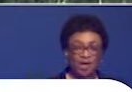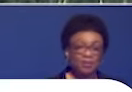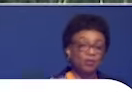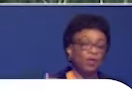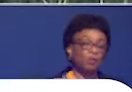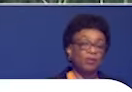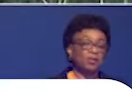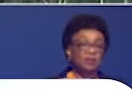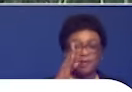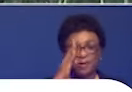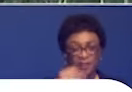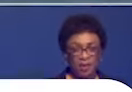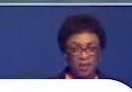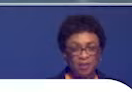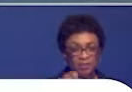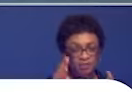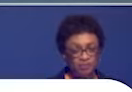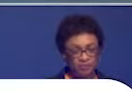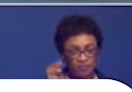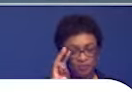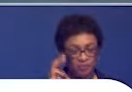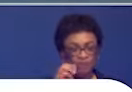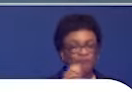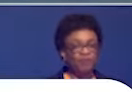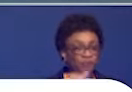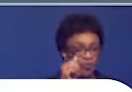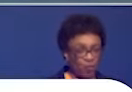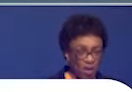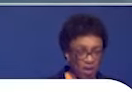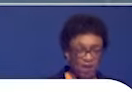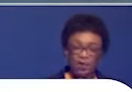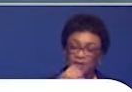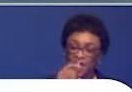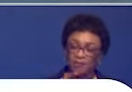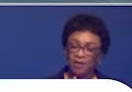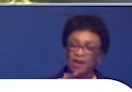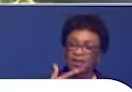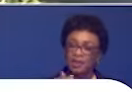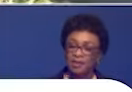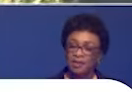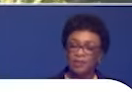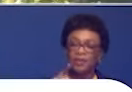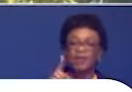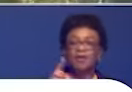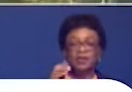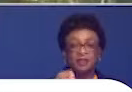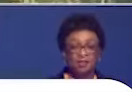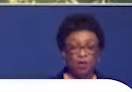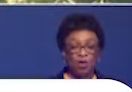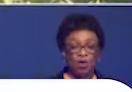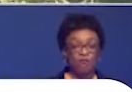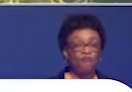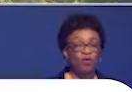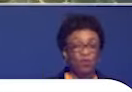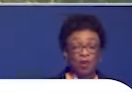wamegunduachochote. MkuuwaWilayayaMtwara,kulingana naripotiyaTPDC,amepunguza hofuyawakazinakuelezea